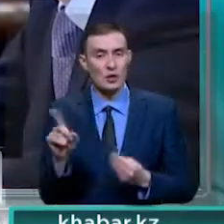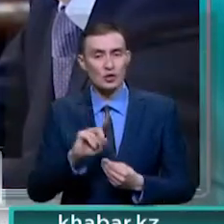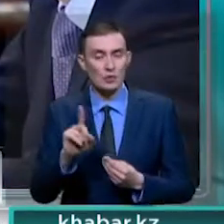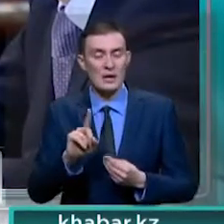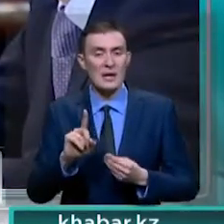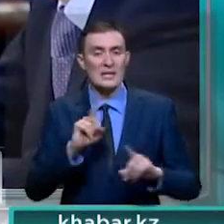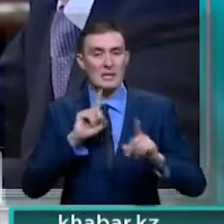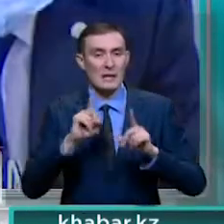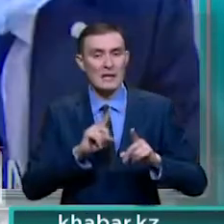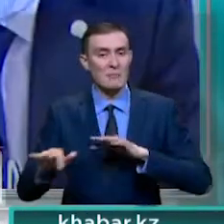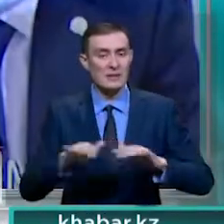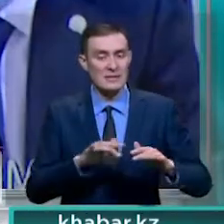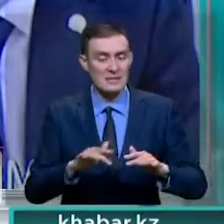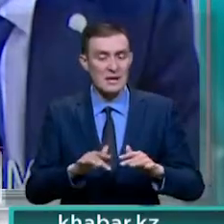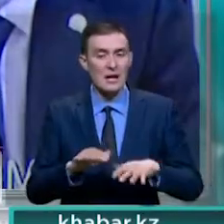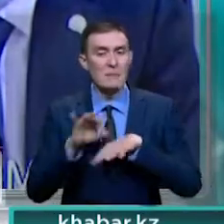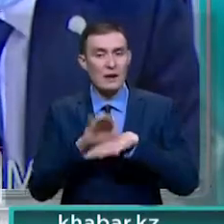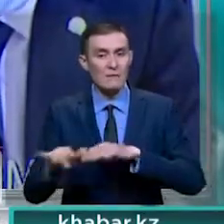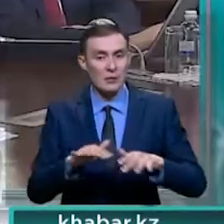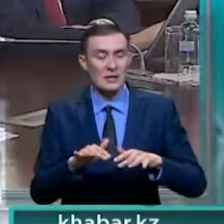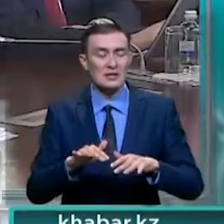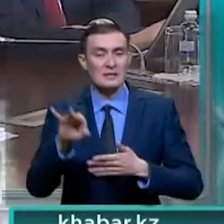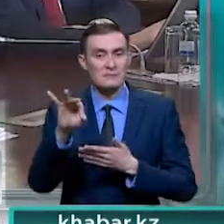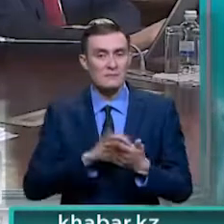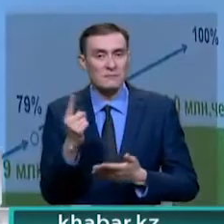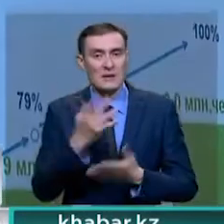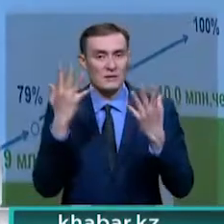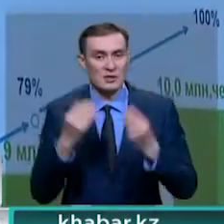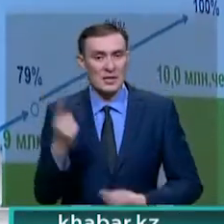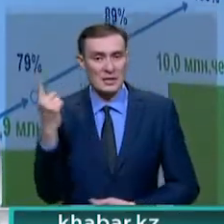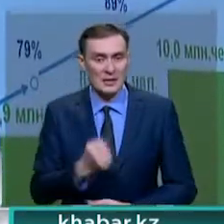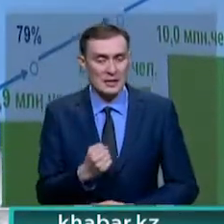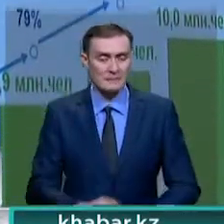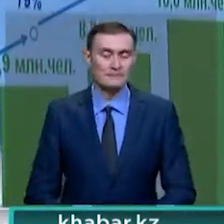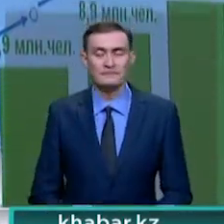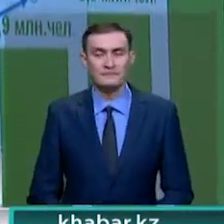собрать кабинет министров. Проводит заседание в первый же день недели.